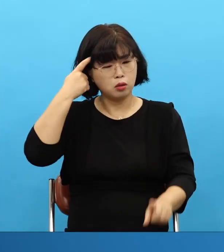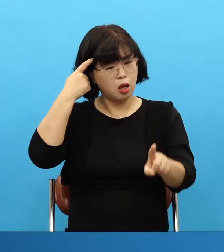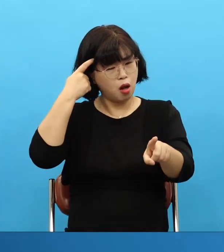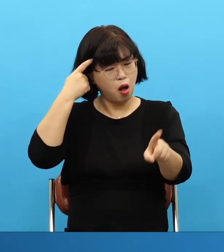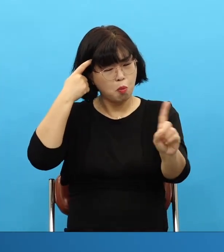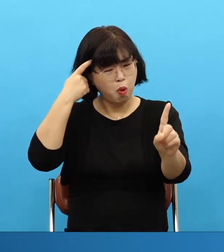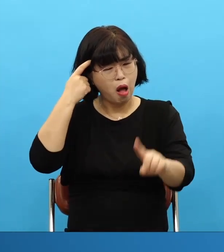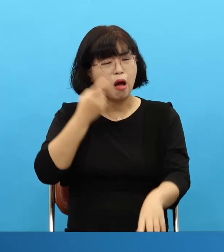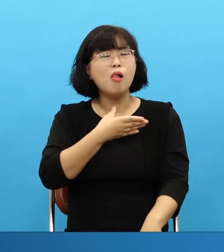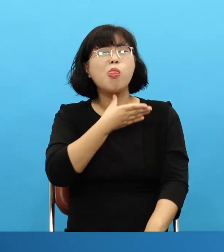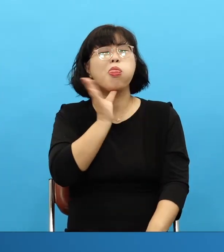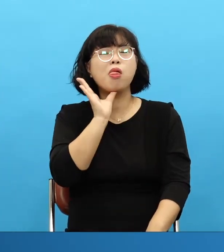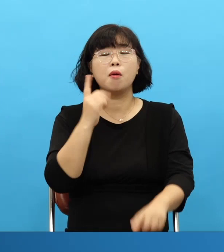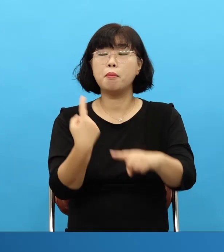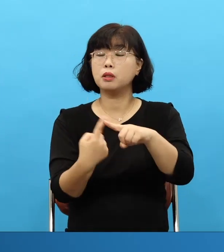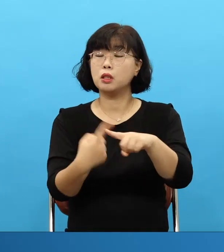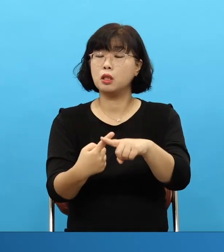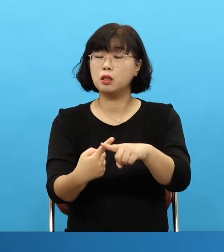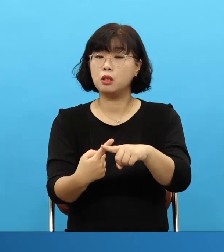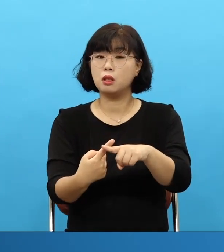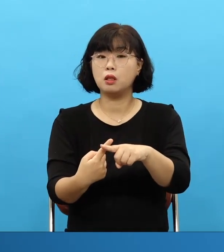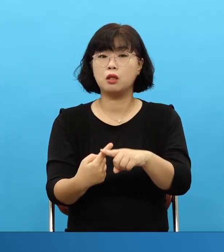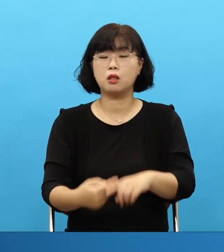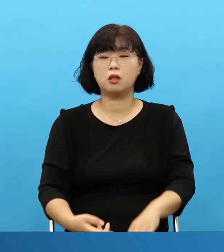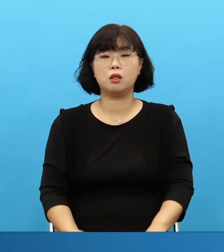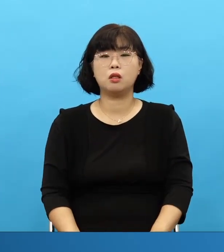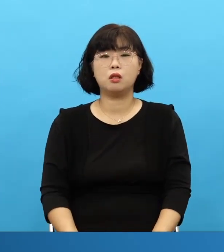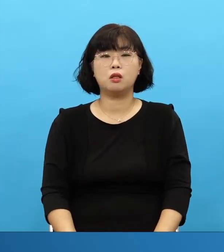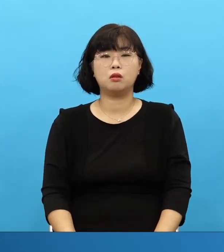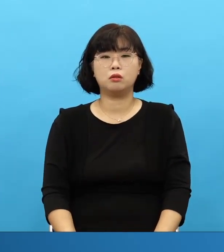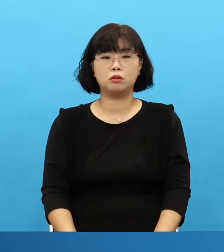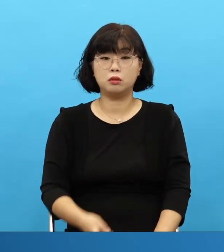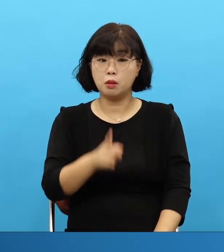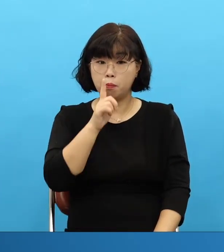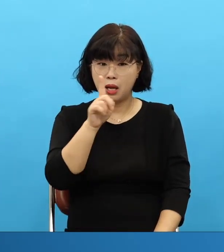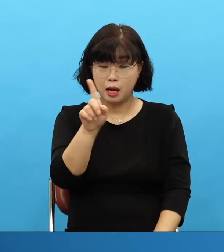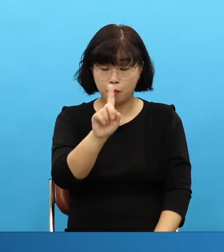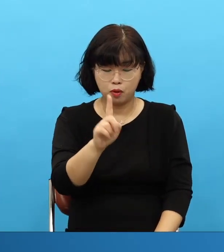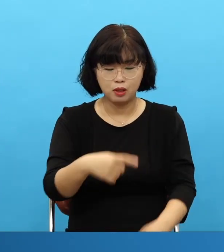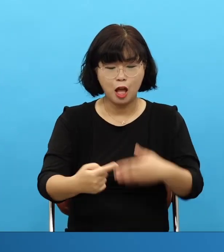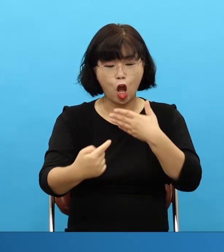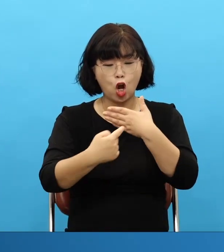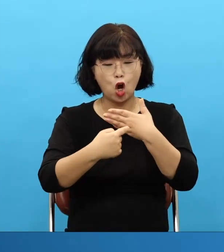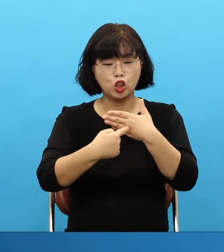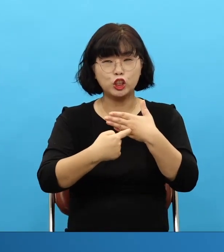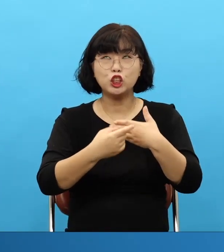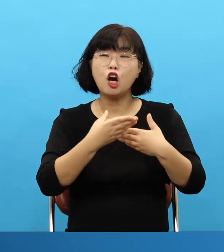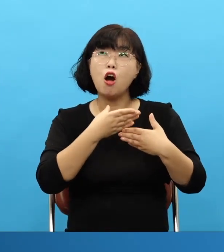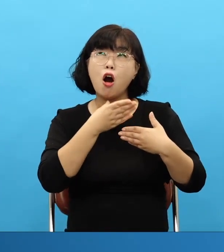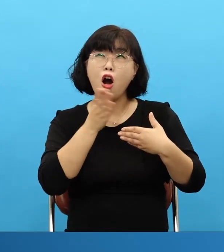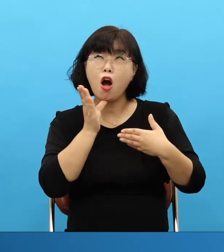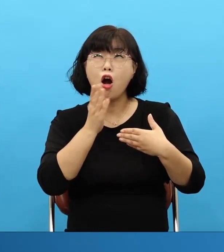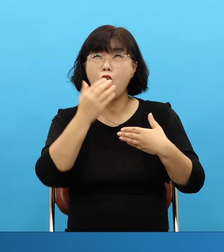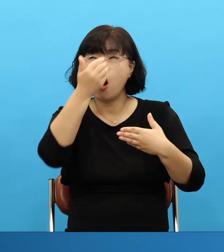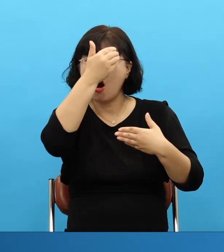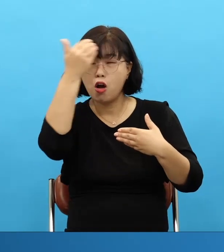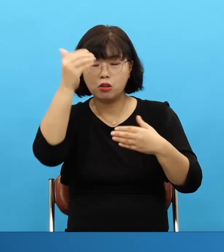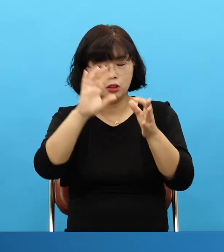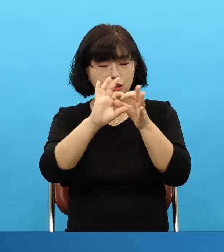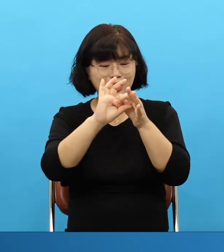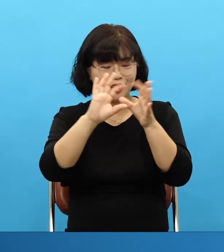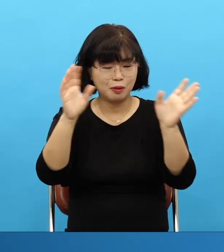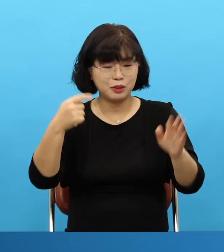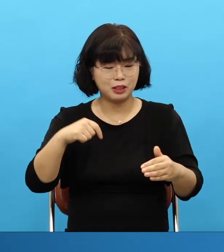아니까 얼굴에 있는 게 아니고 여기에 굳어버린단 말이죠. And the standard for that, it's not their face or it's not their